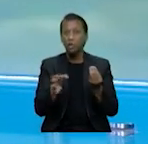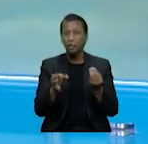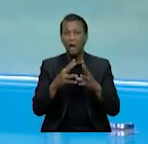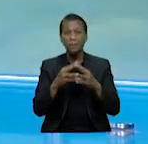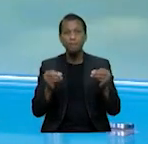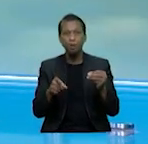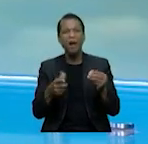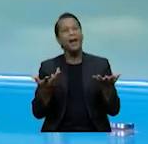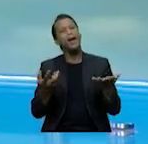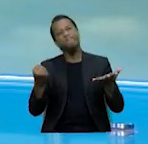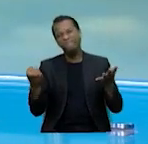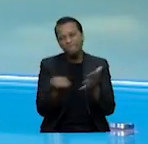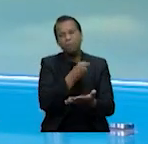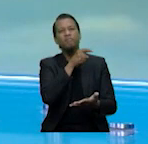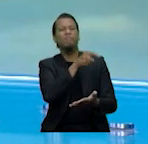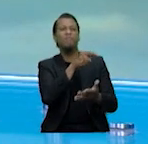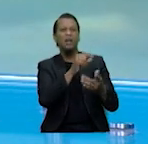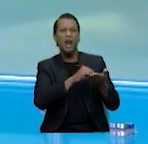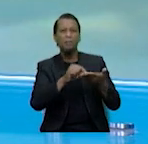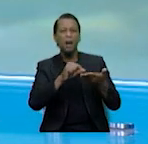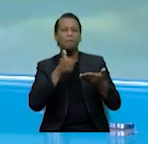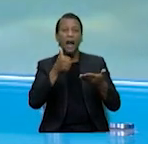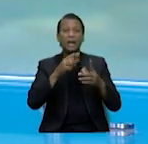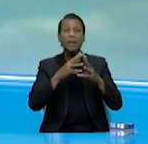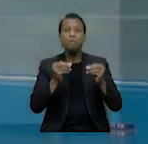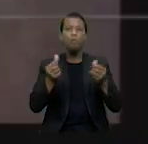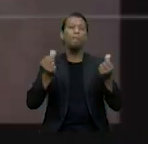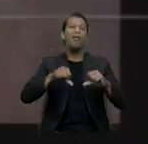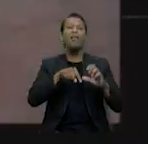karena dinilai mencoreng nama baik Kota Depok